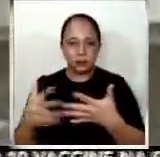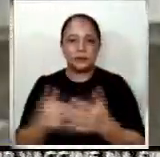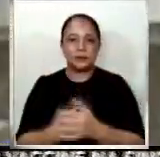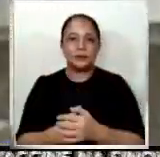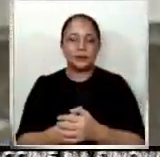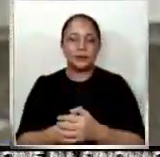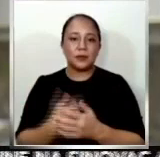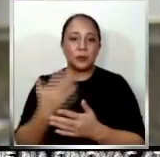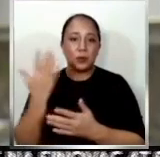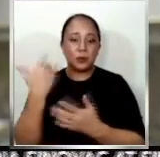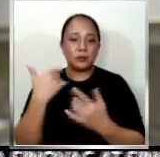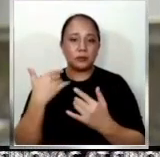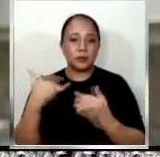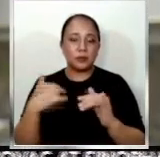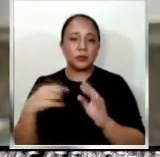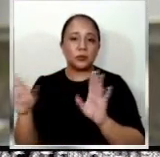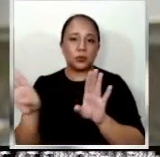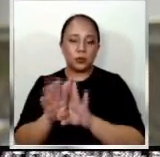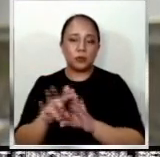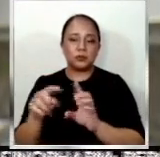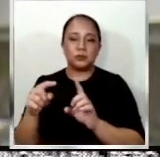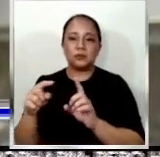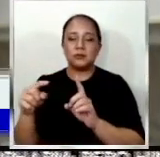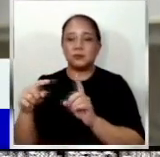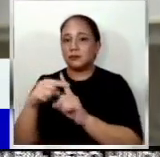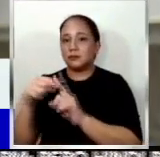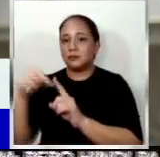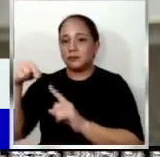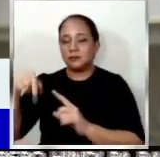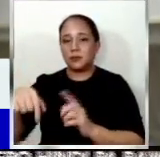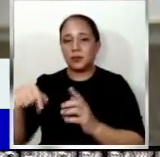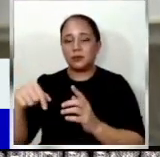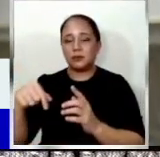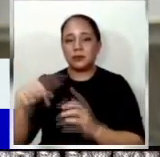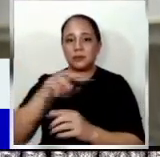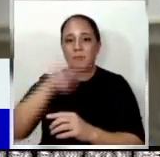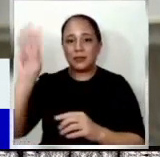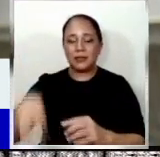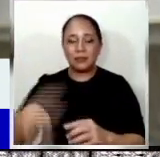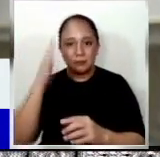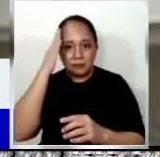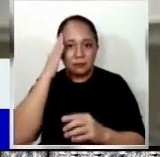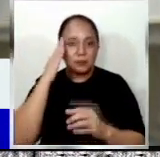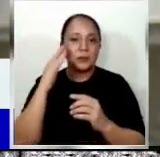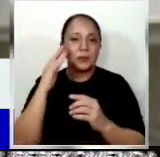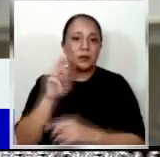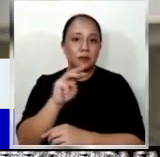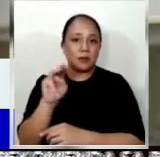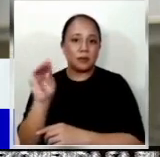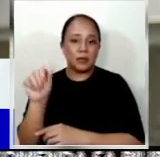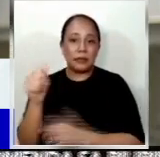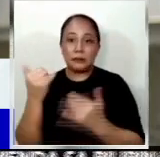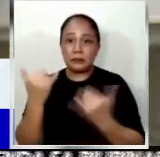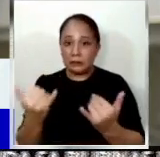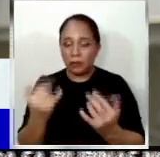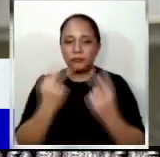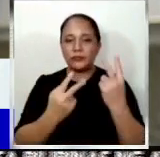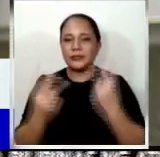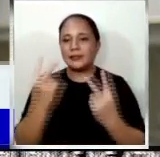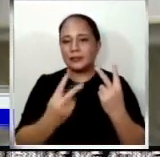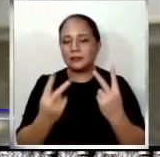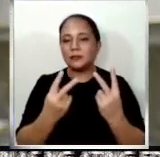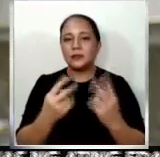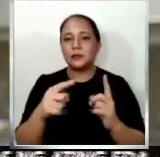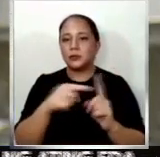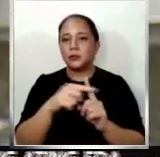sarado pa rin ang mga sementeryo dito sa Metro Manila ngayong undas, pakiusap ng MMDA, ngayon pa lang dumalaw na ang mga kababayan natin sa puntod ng kanilang